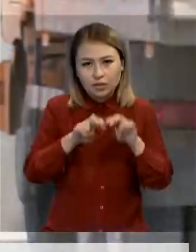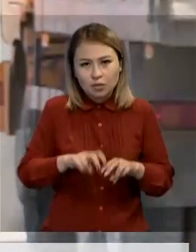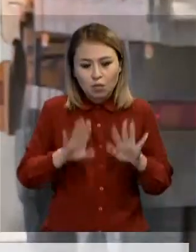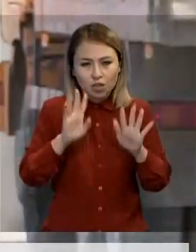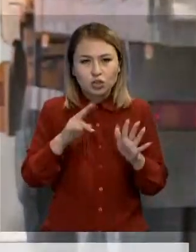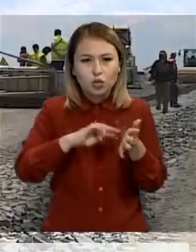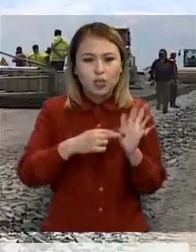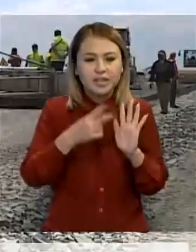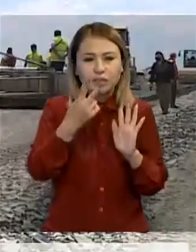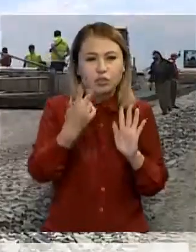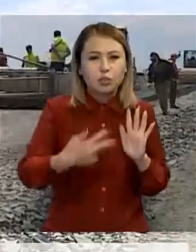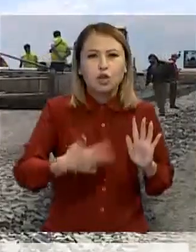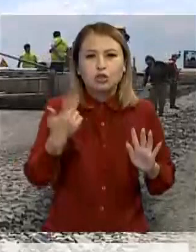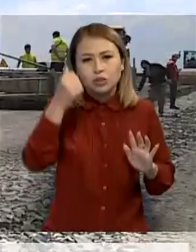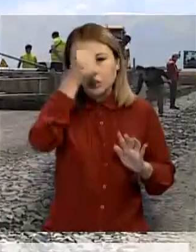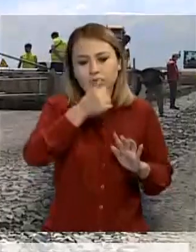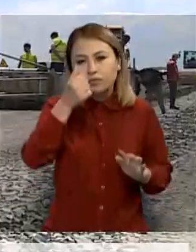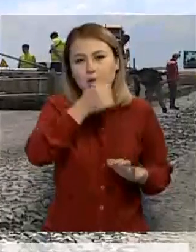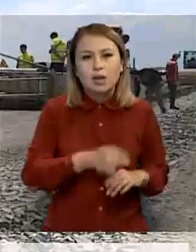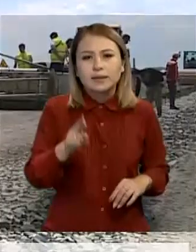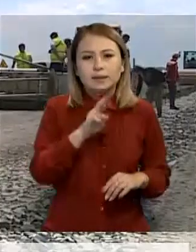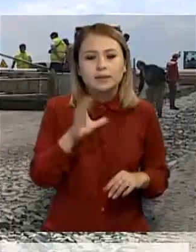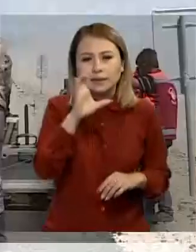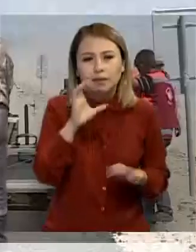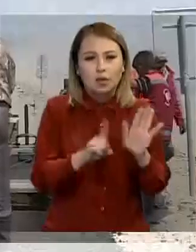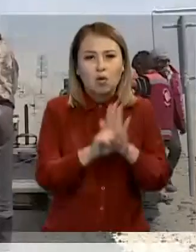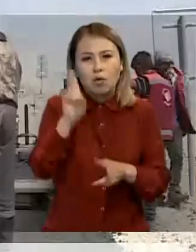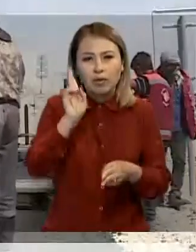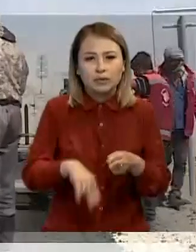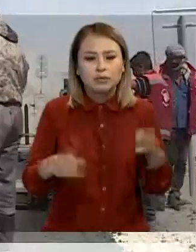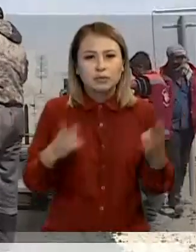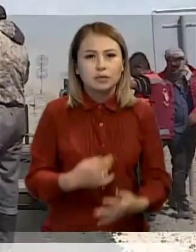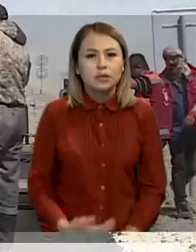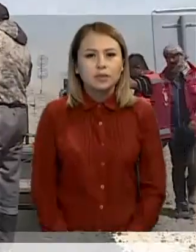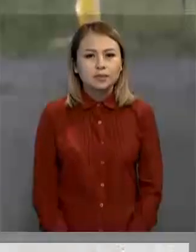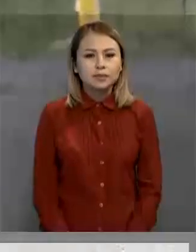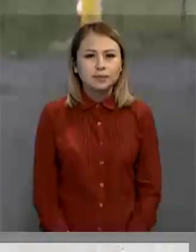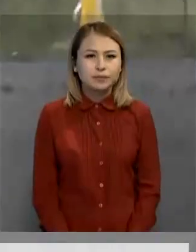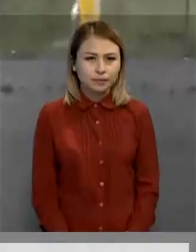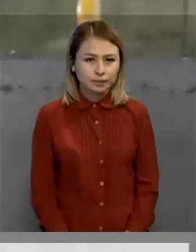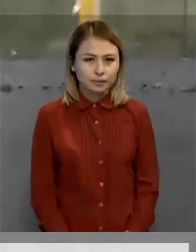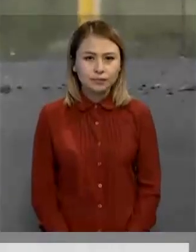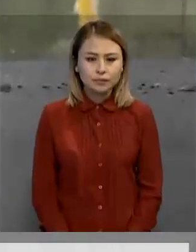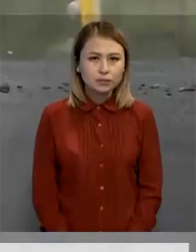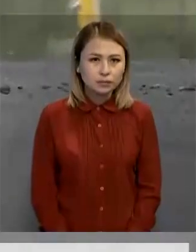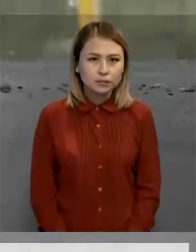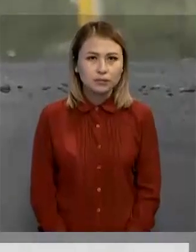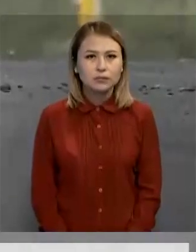Жоба 2023 жылдың 42 айында түгел аяқталуы тиіс. Ардақ Асылханұлы, Зарина Зулпухар, Хабар 24, Қарағанды облысынан.